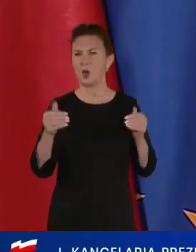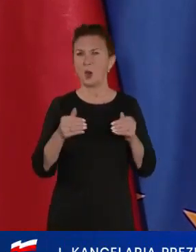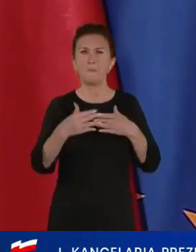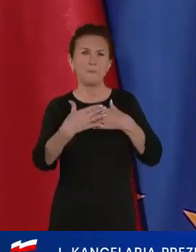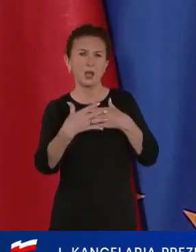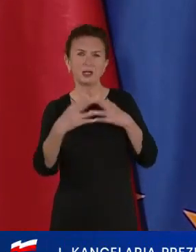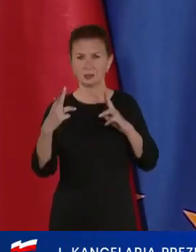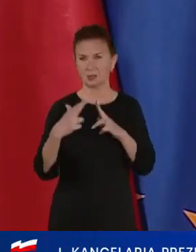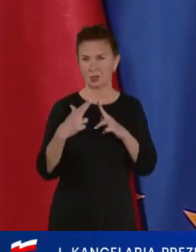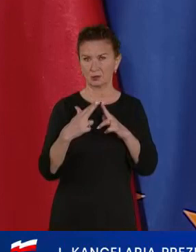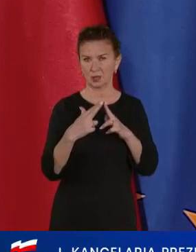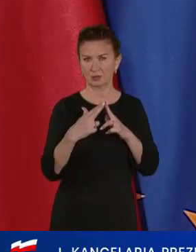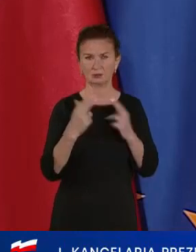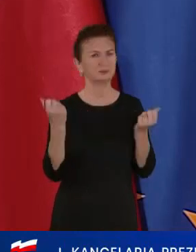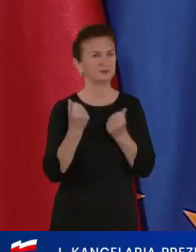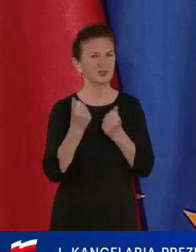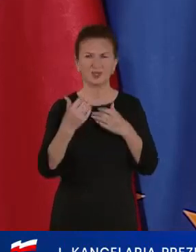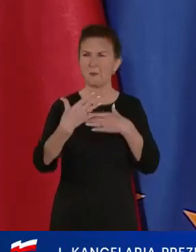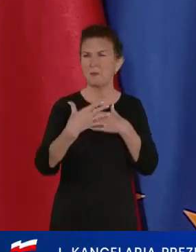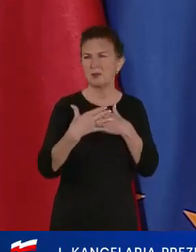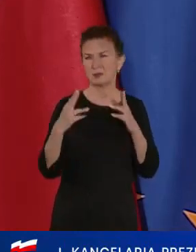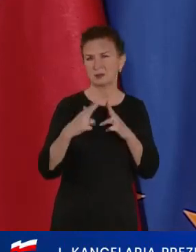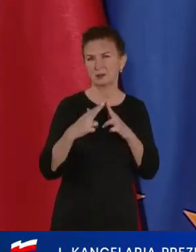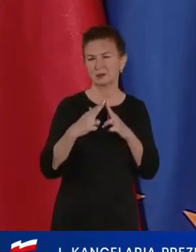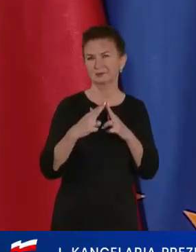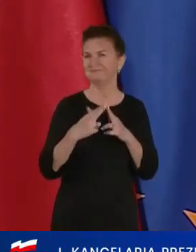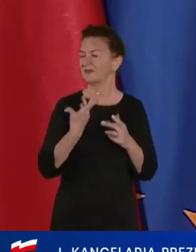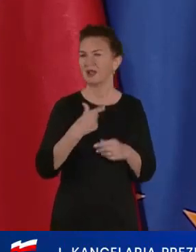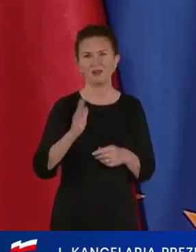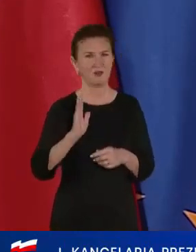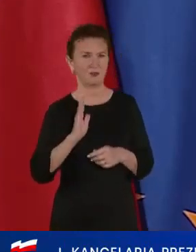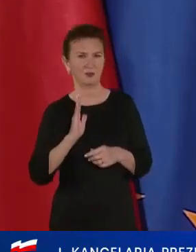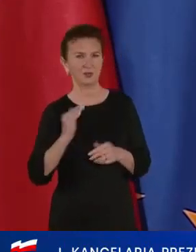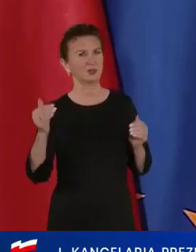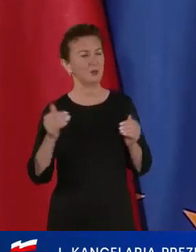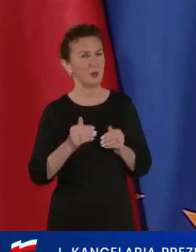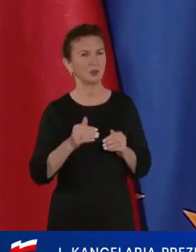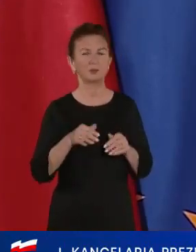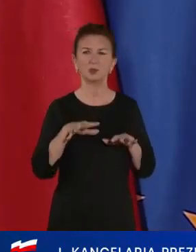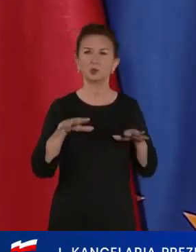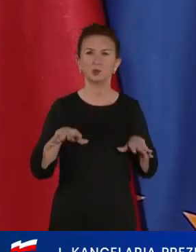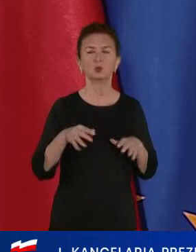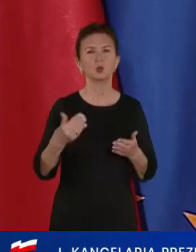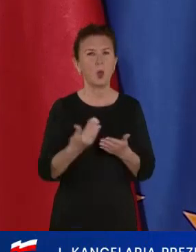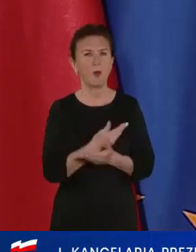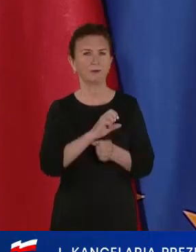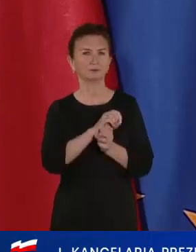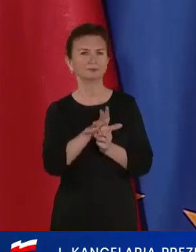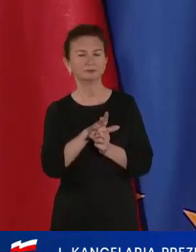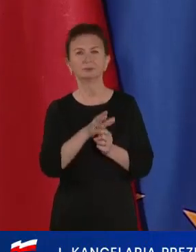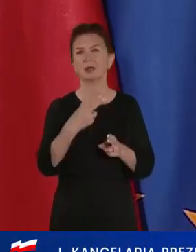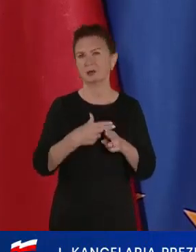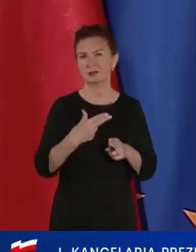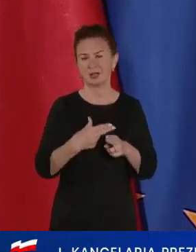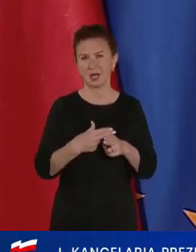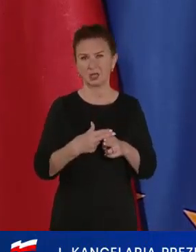bliskość kontaktów jest tak intensywna, że grozi to powrotem do bardzo wysokiej średniej zakażeń. Tam jeszcze